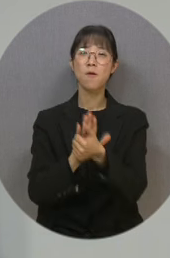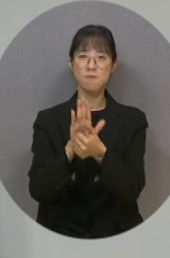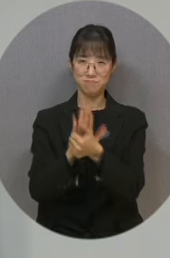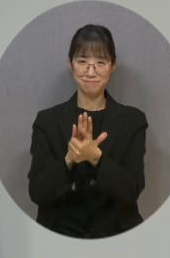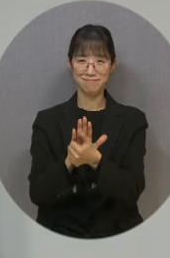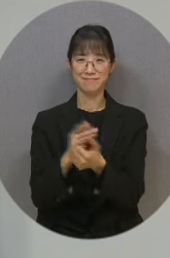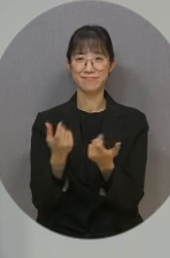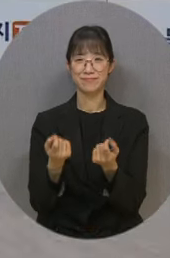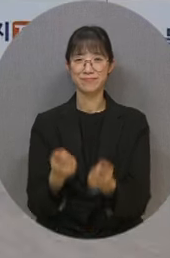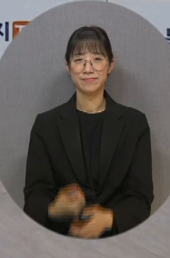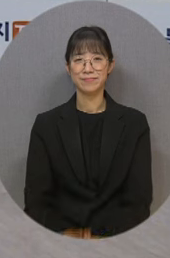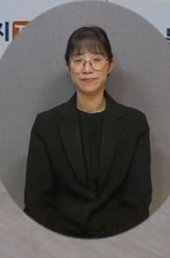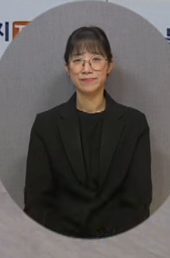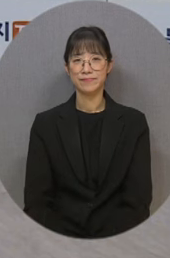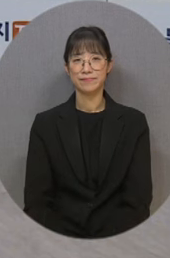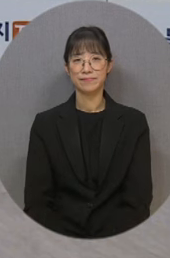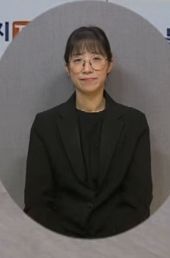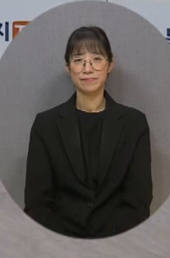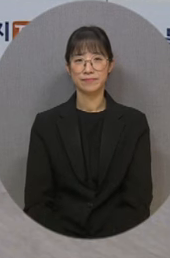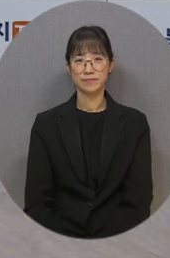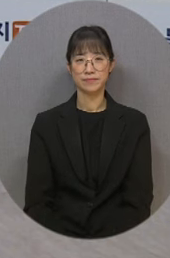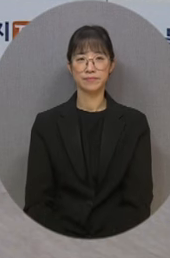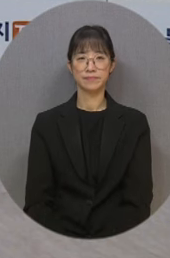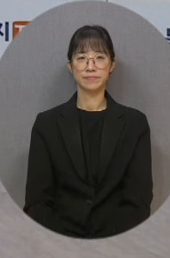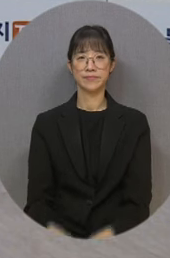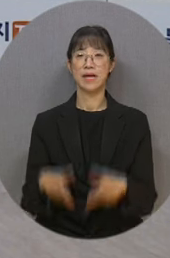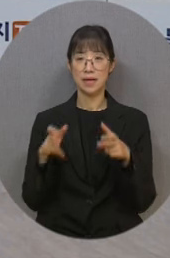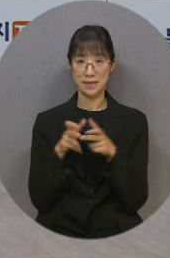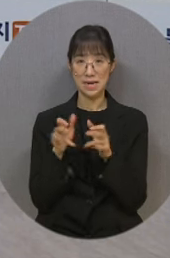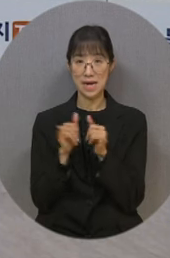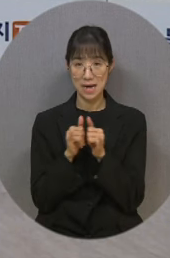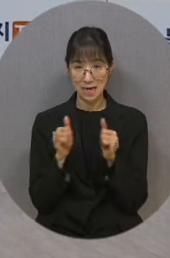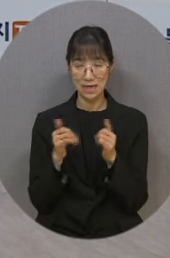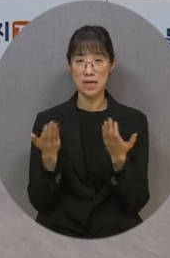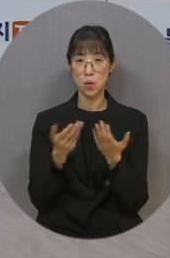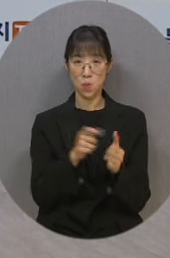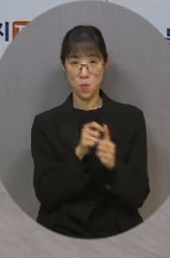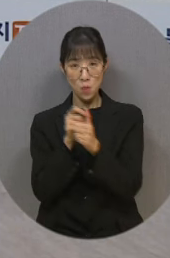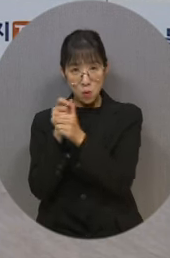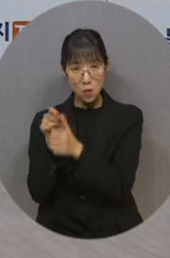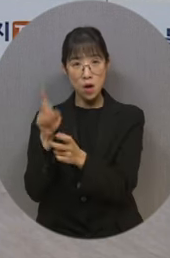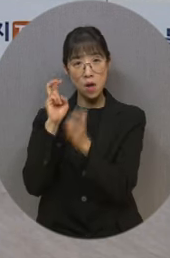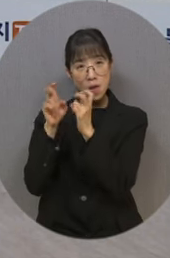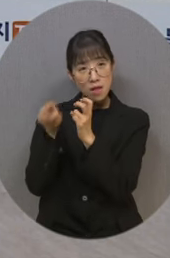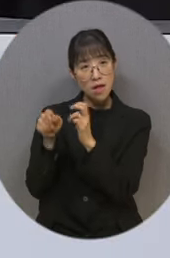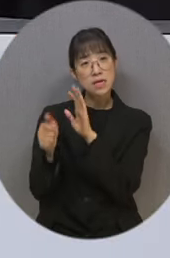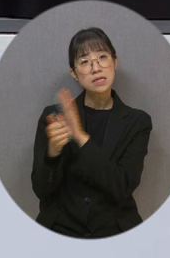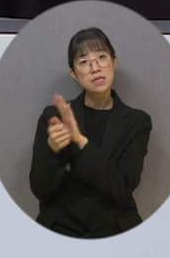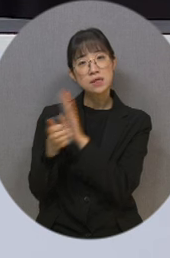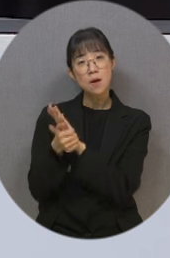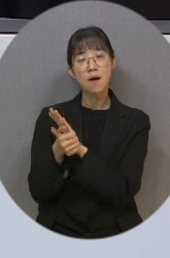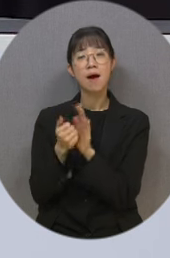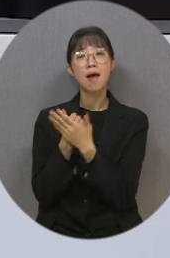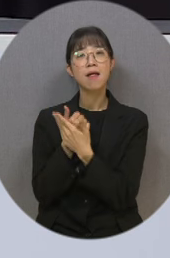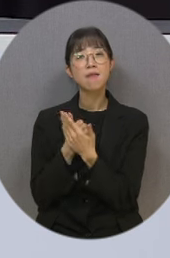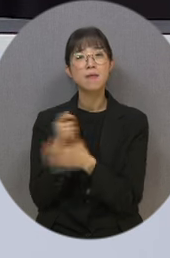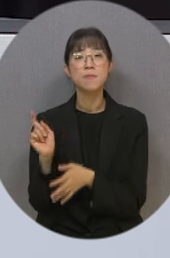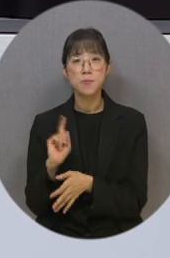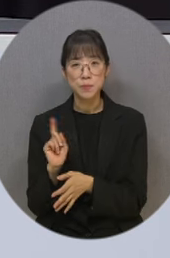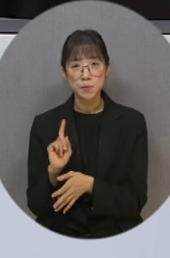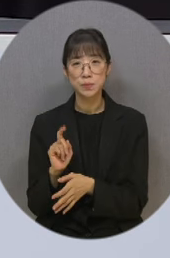하고 있습니다 장애인을 고용하는 회사의 경우 지원 혜택을 어떤 것들이